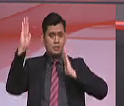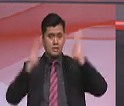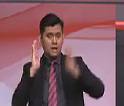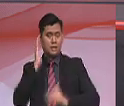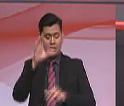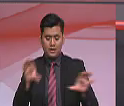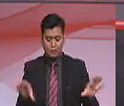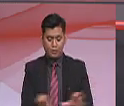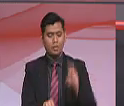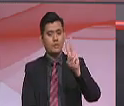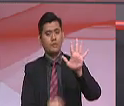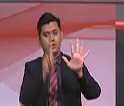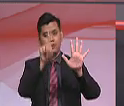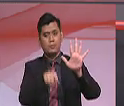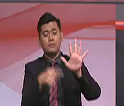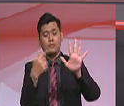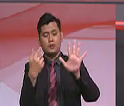25 Oktober ini.